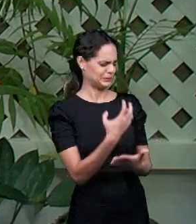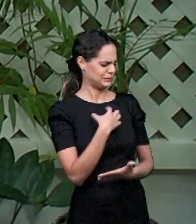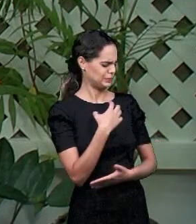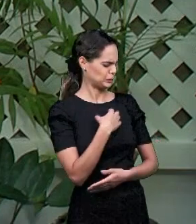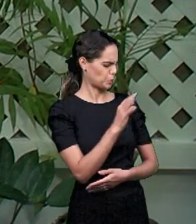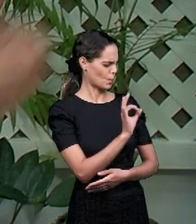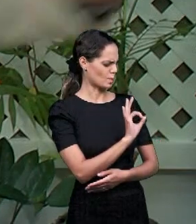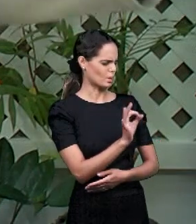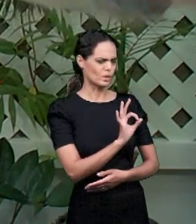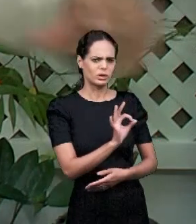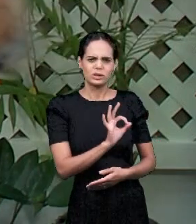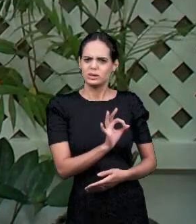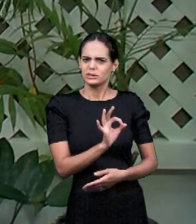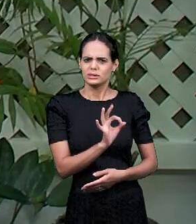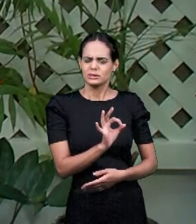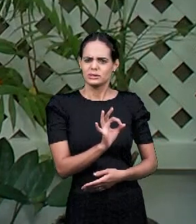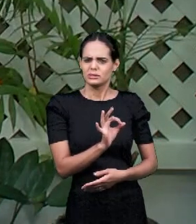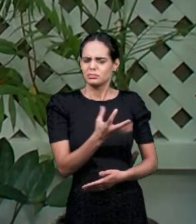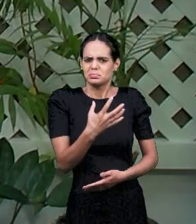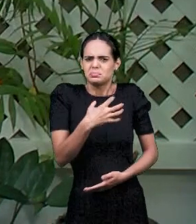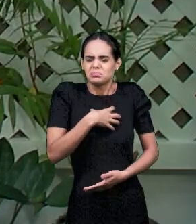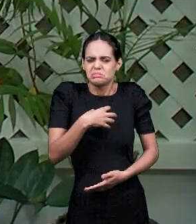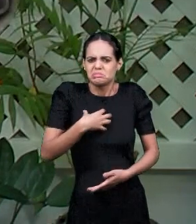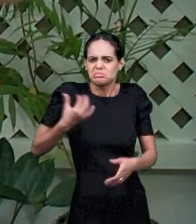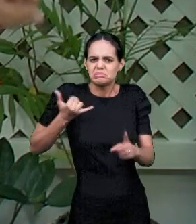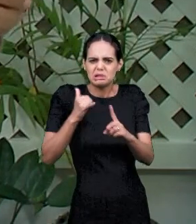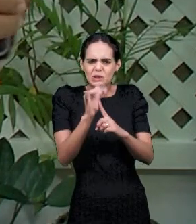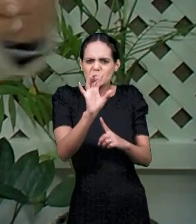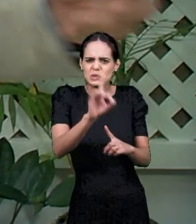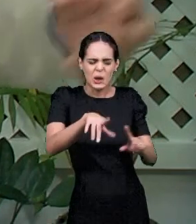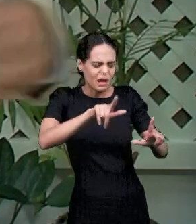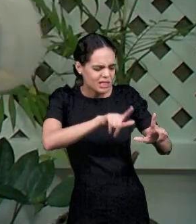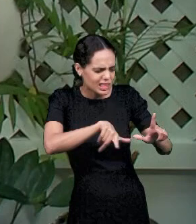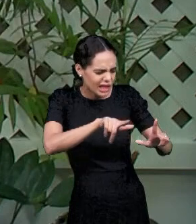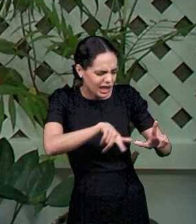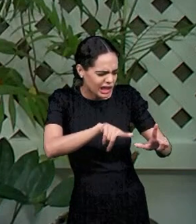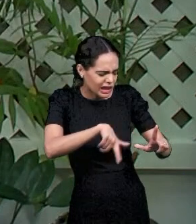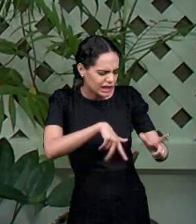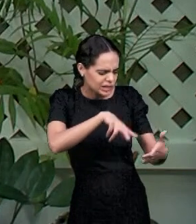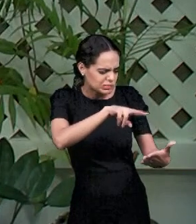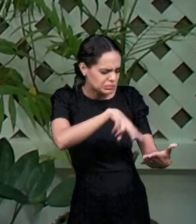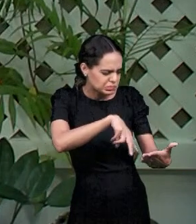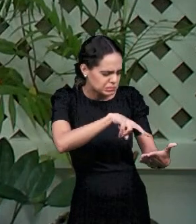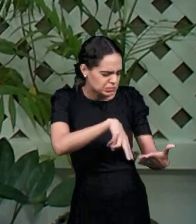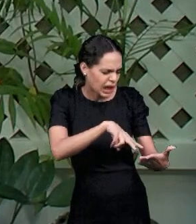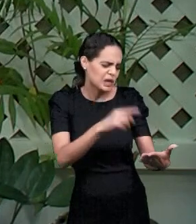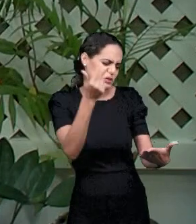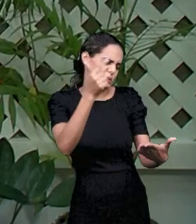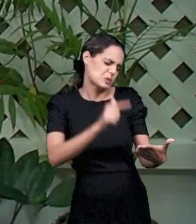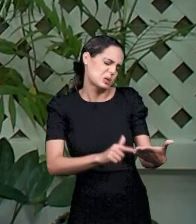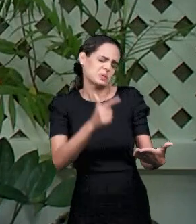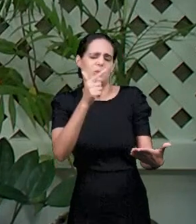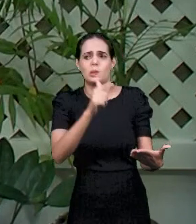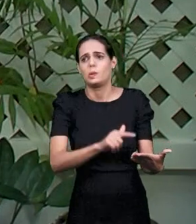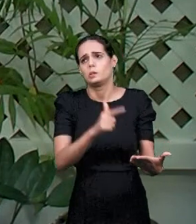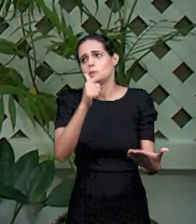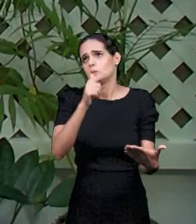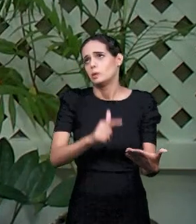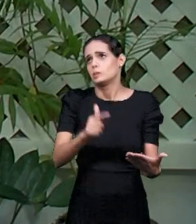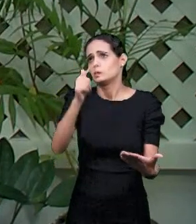à la place des études qui n'ont pas de signification pour la vie spirituelle, qui sont des lettres et de la paille,